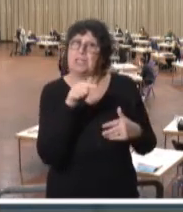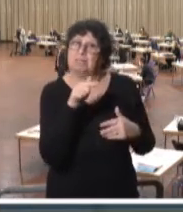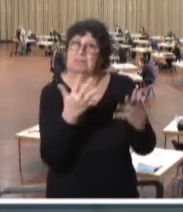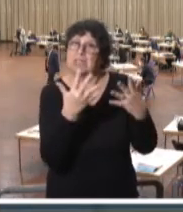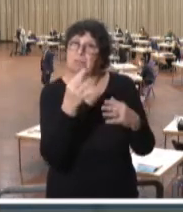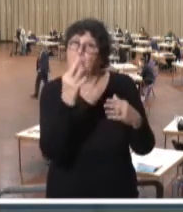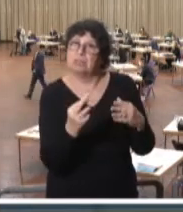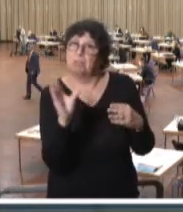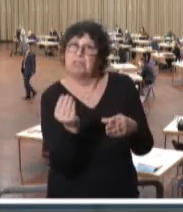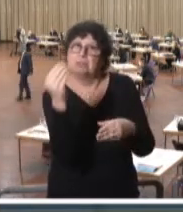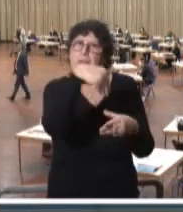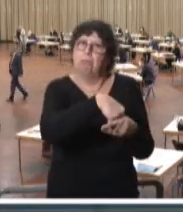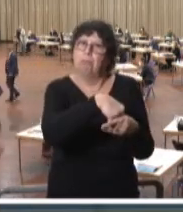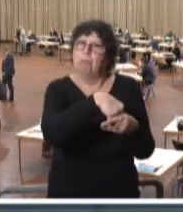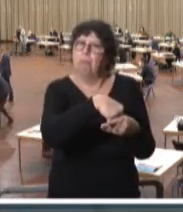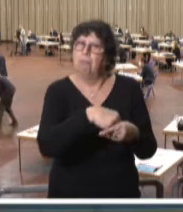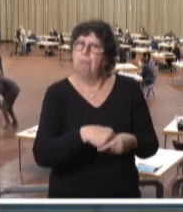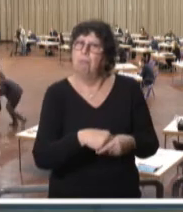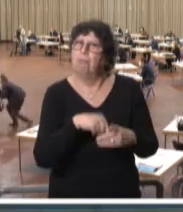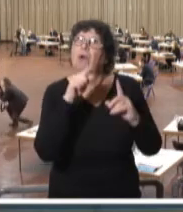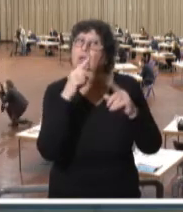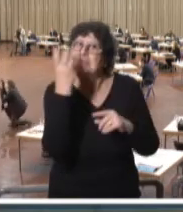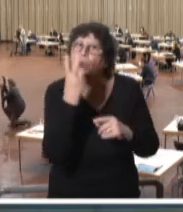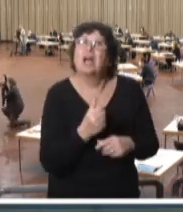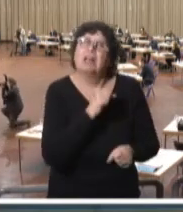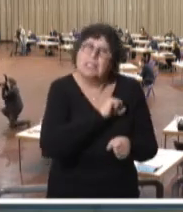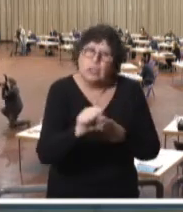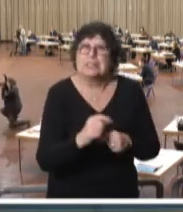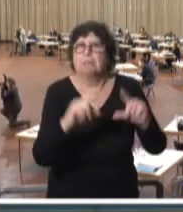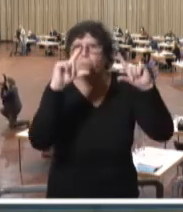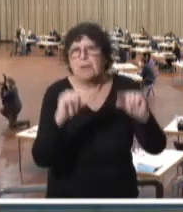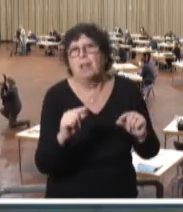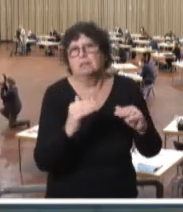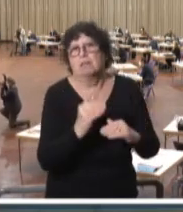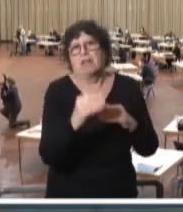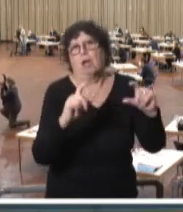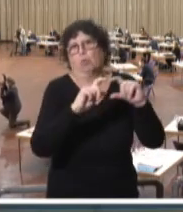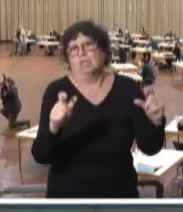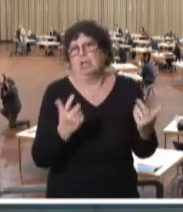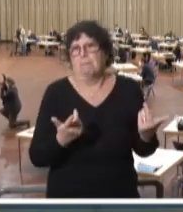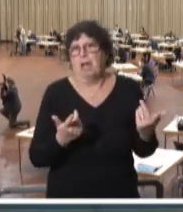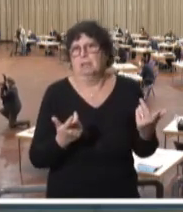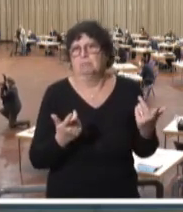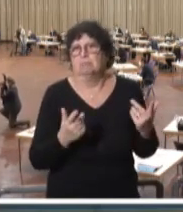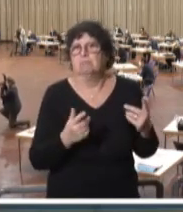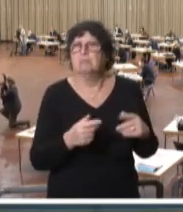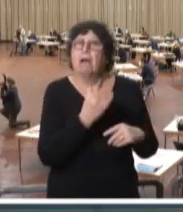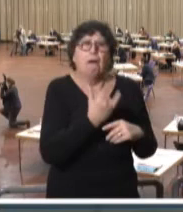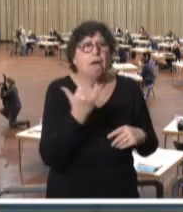10% ein und suche mir trotzdem die günstigsten Nachunternehmer. Was denn sonst? Und jeder